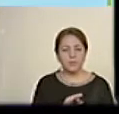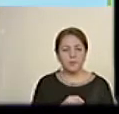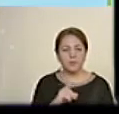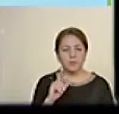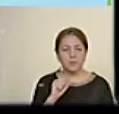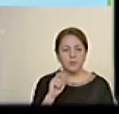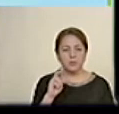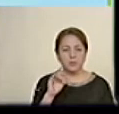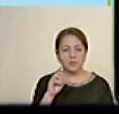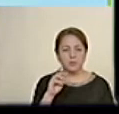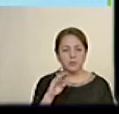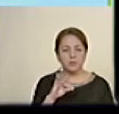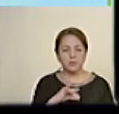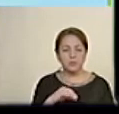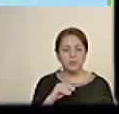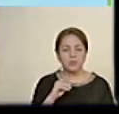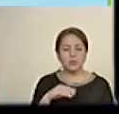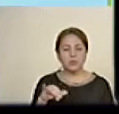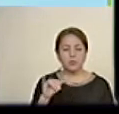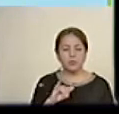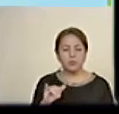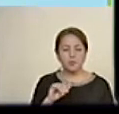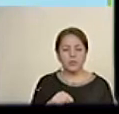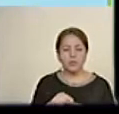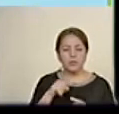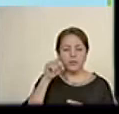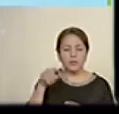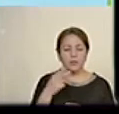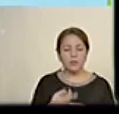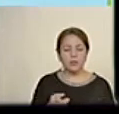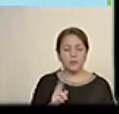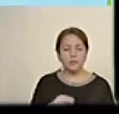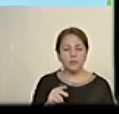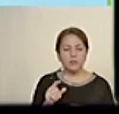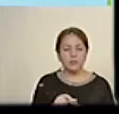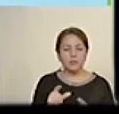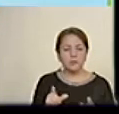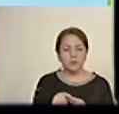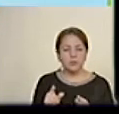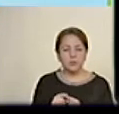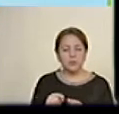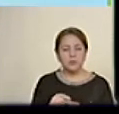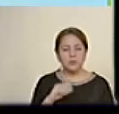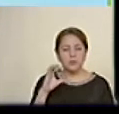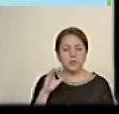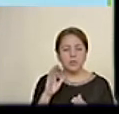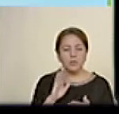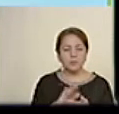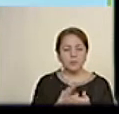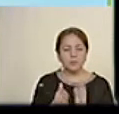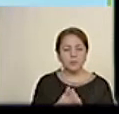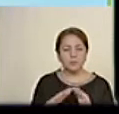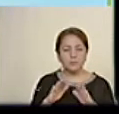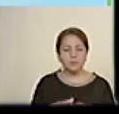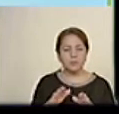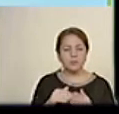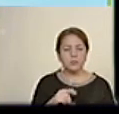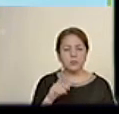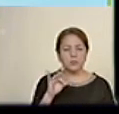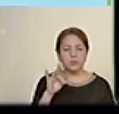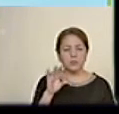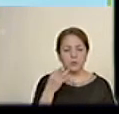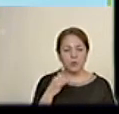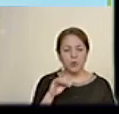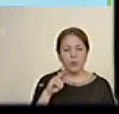Забрести куда? Далеко. Это у нас словосочетание с обстоятельством места. Герой по